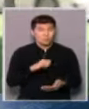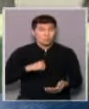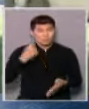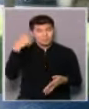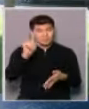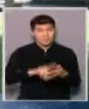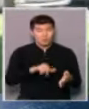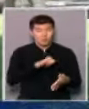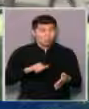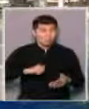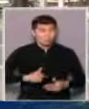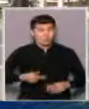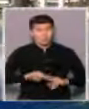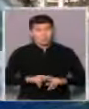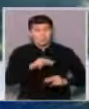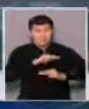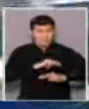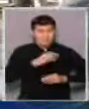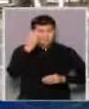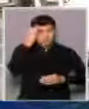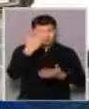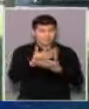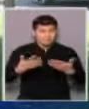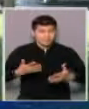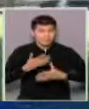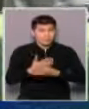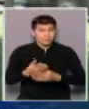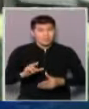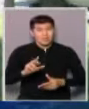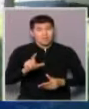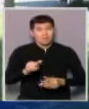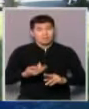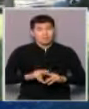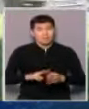сен, өзіңді алып шығар, еңбегі мен ақылын екі жақтап. Демекші Хакім абай